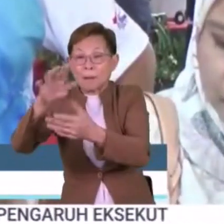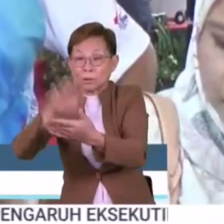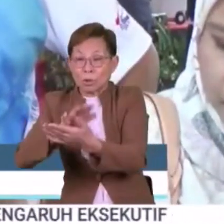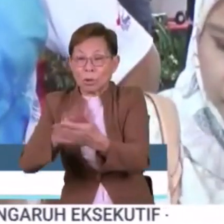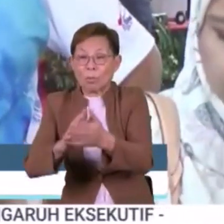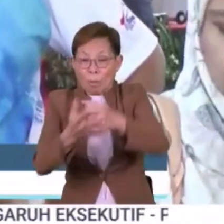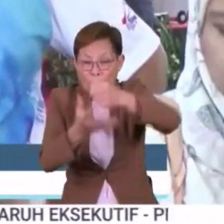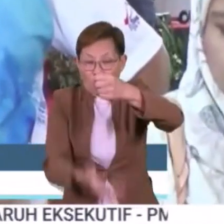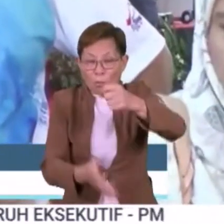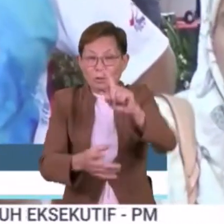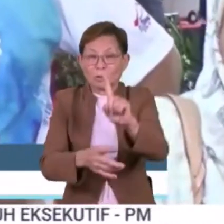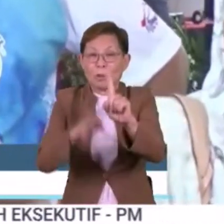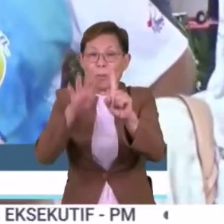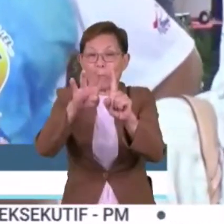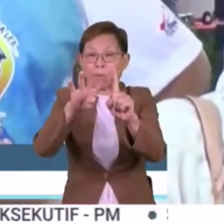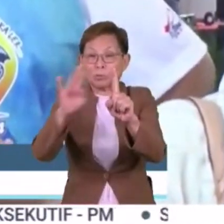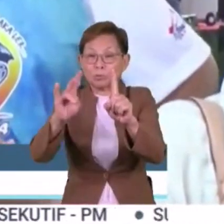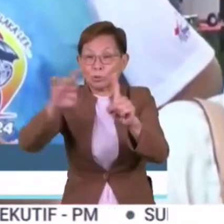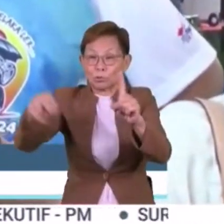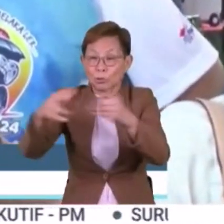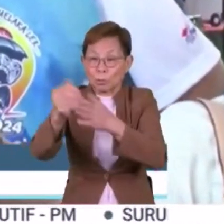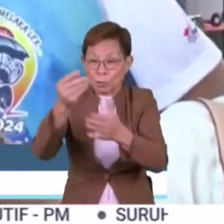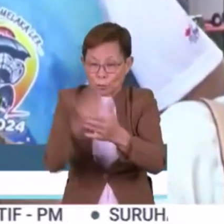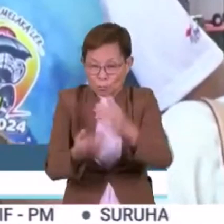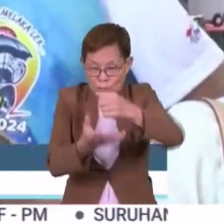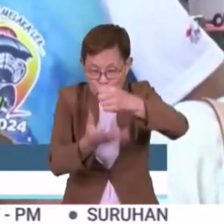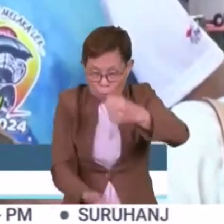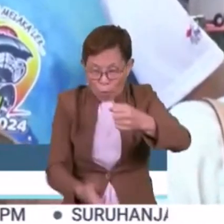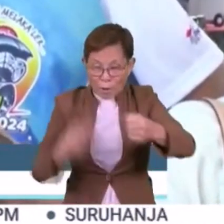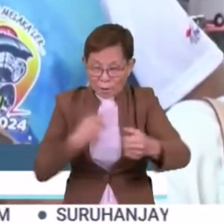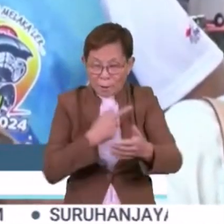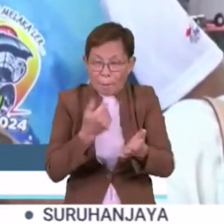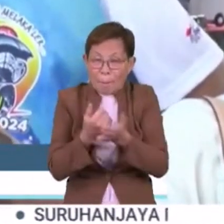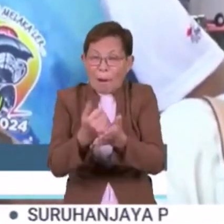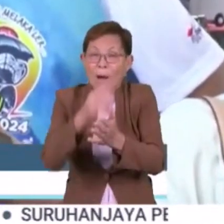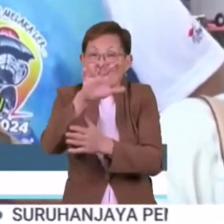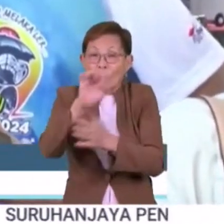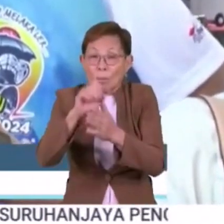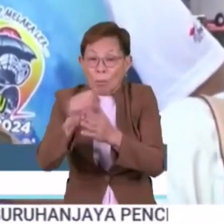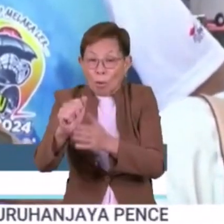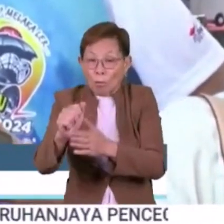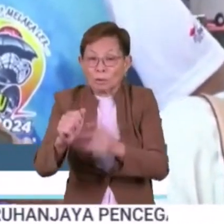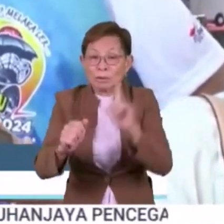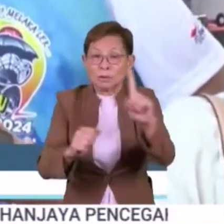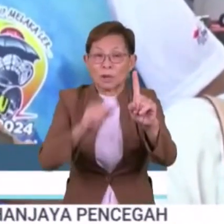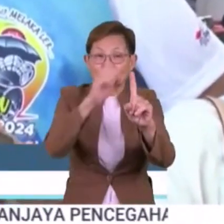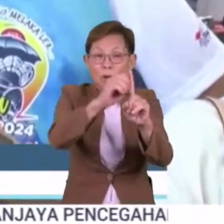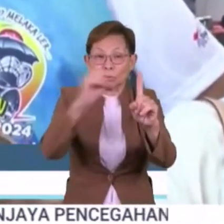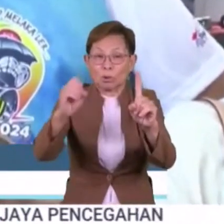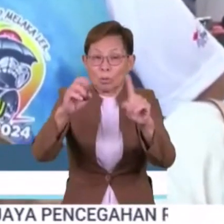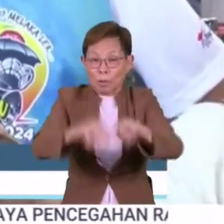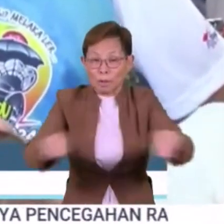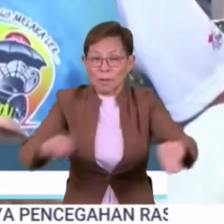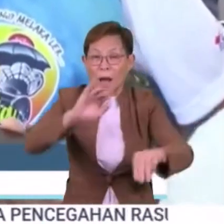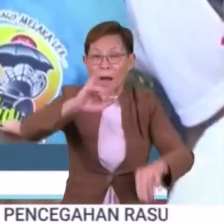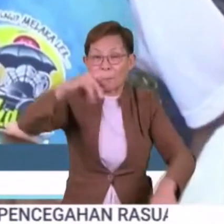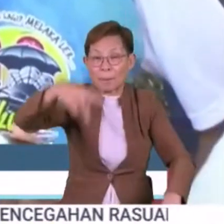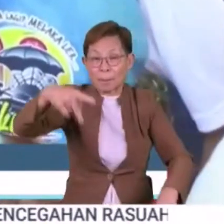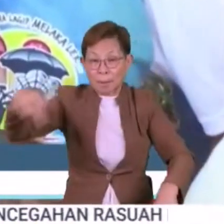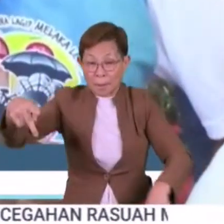peruntukan RM147,000. Yang kedua, kita beri bantuan RM50 disalurkan kepada 100 orang pelajar